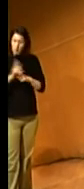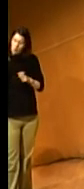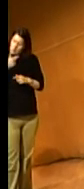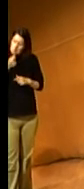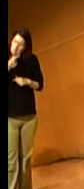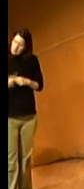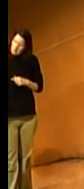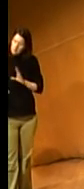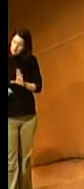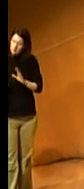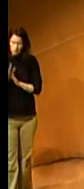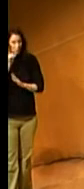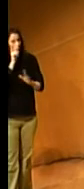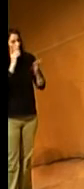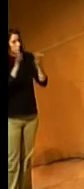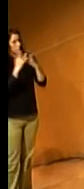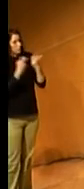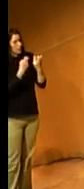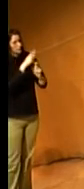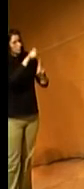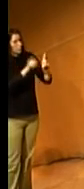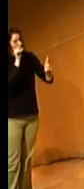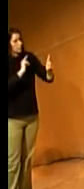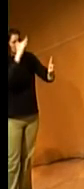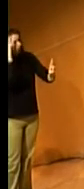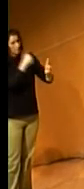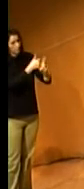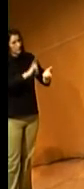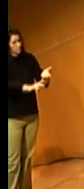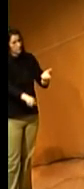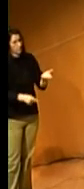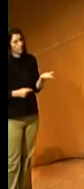que, par exemple, j'ai une élève qui est non lectrice.